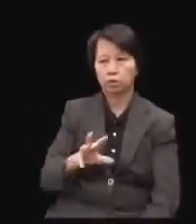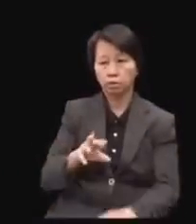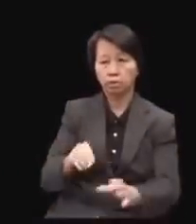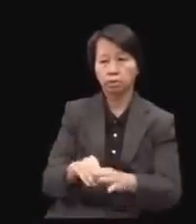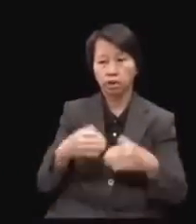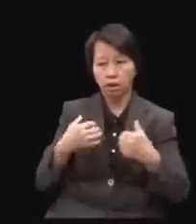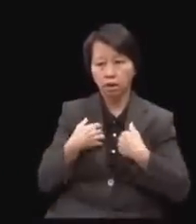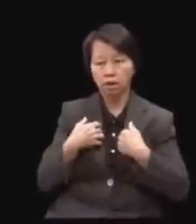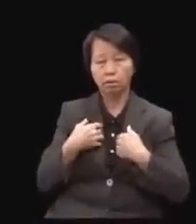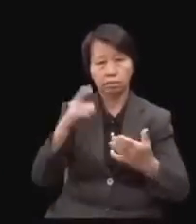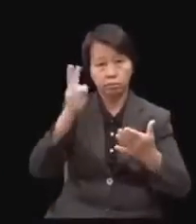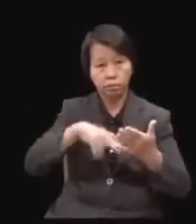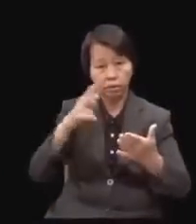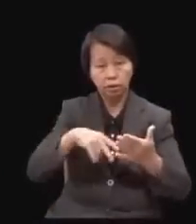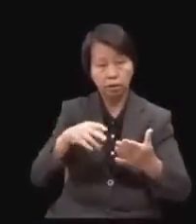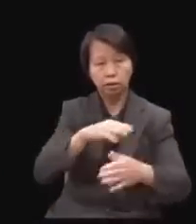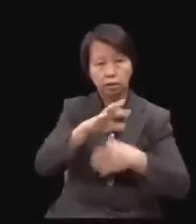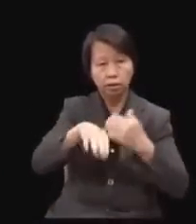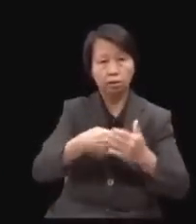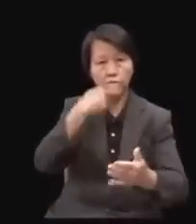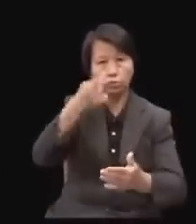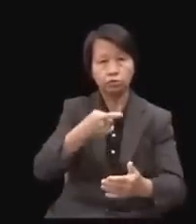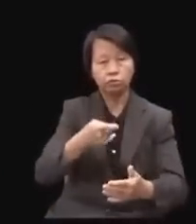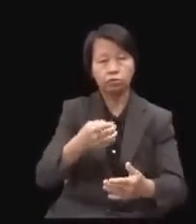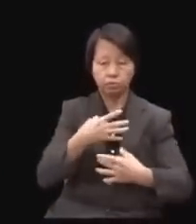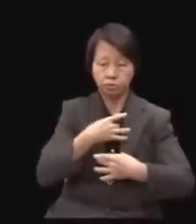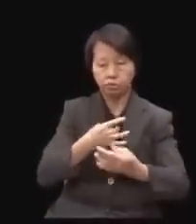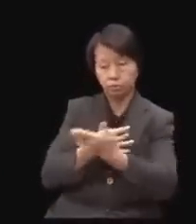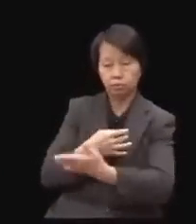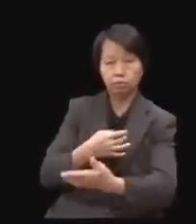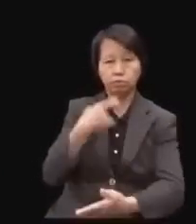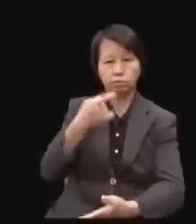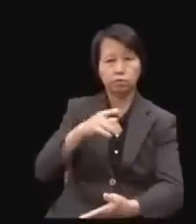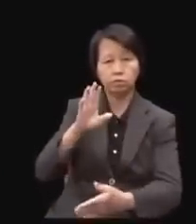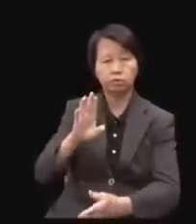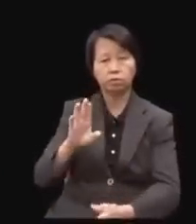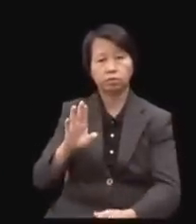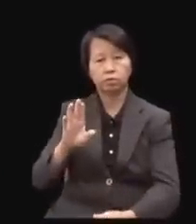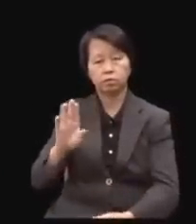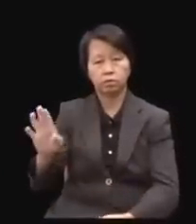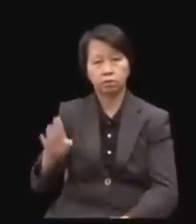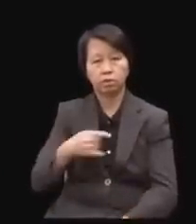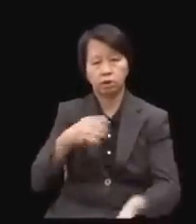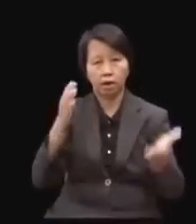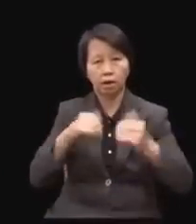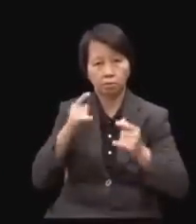ada baca disebut dengan sengaja oleh yang membusuk jangan